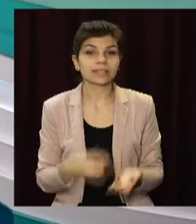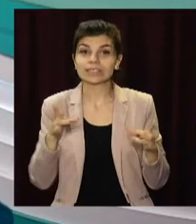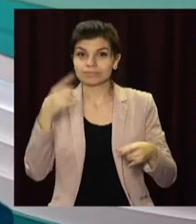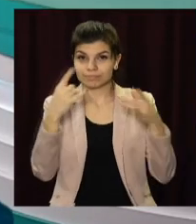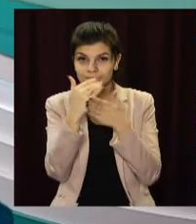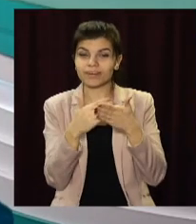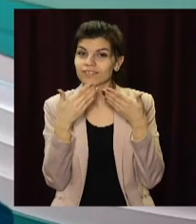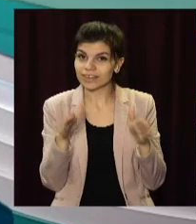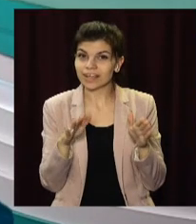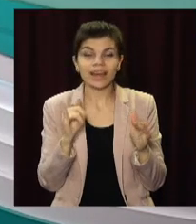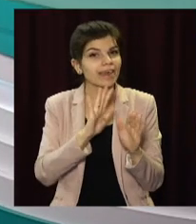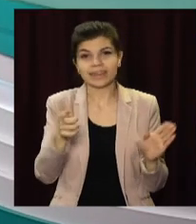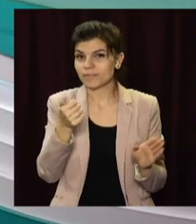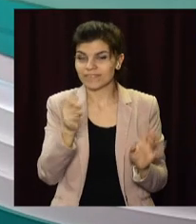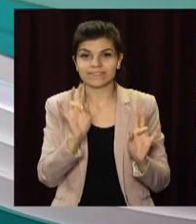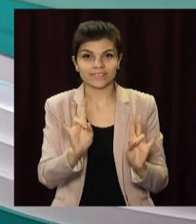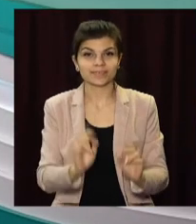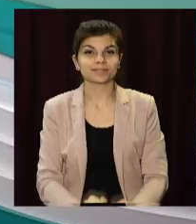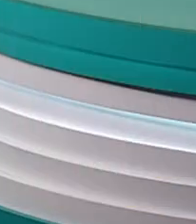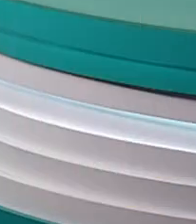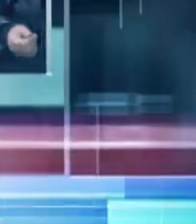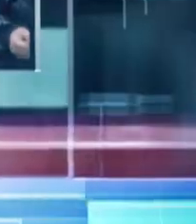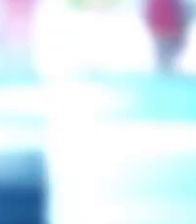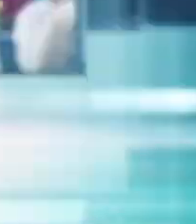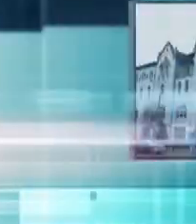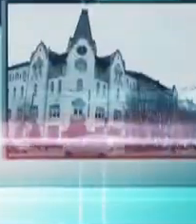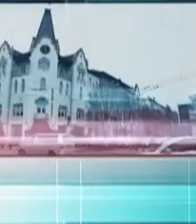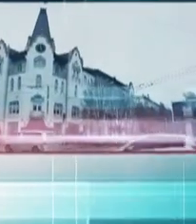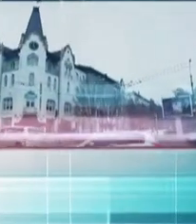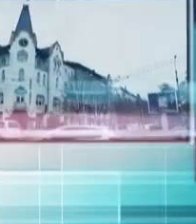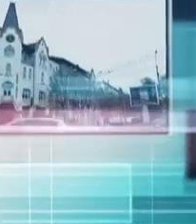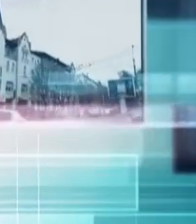Залишайтеся з відкритим та не перемикайте. Дякую.